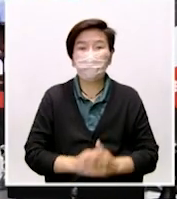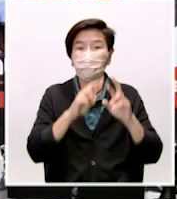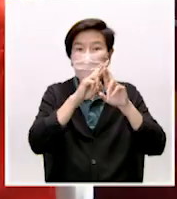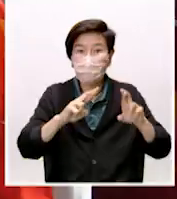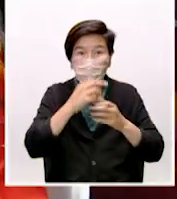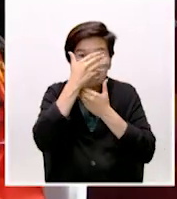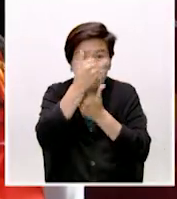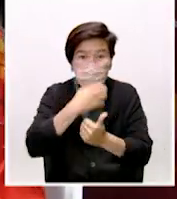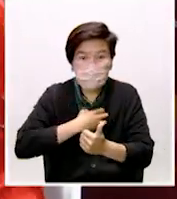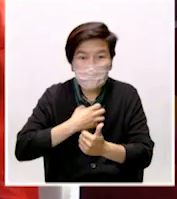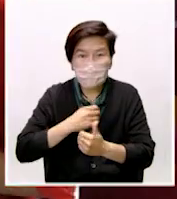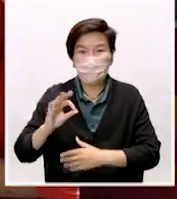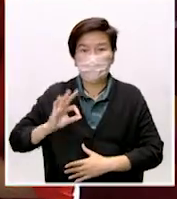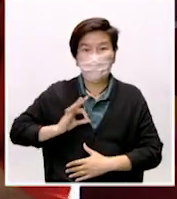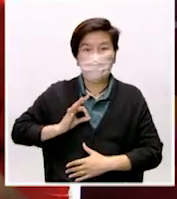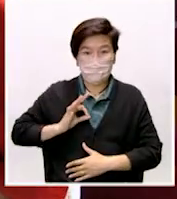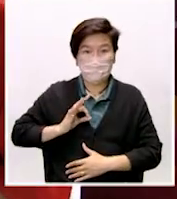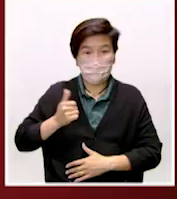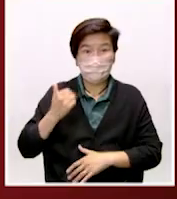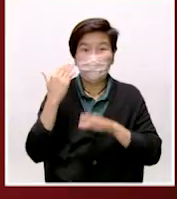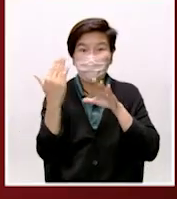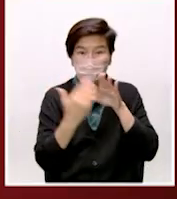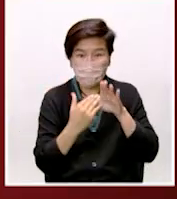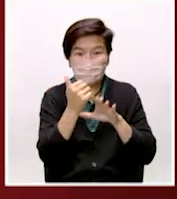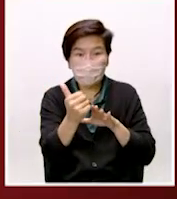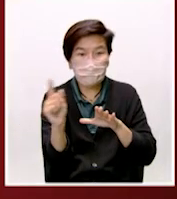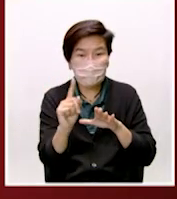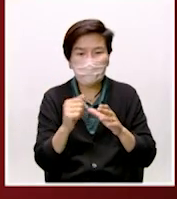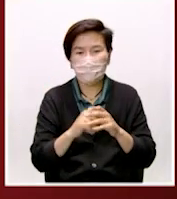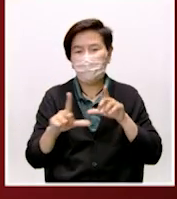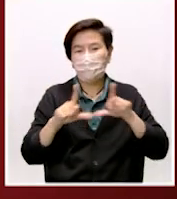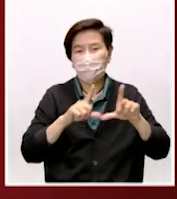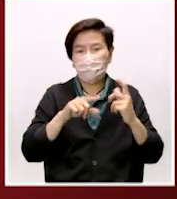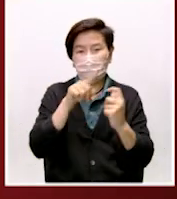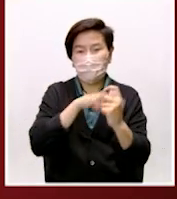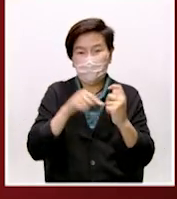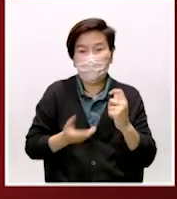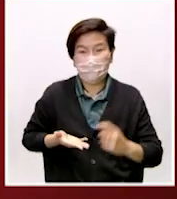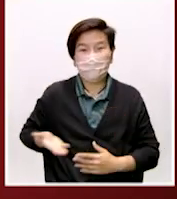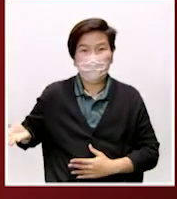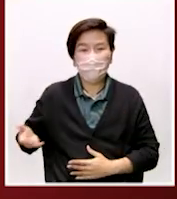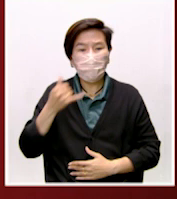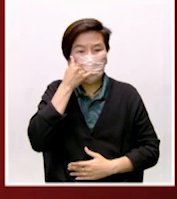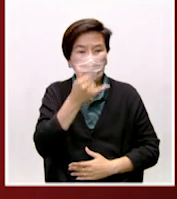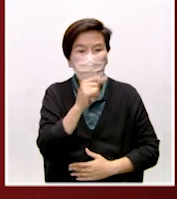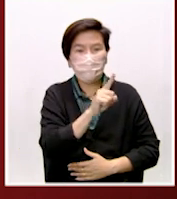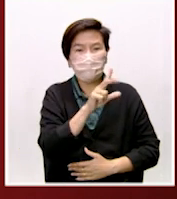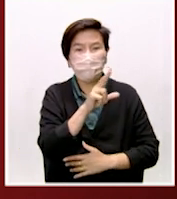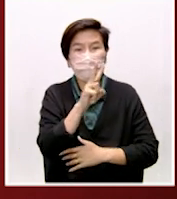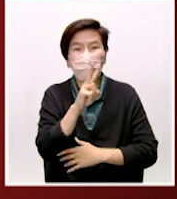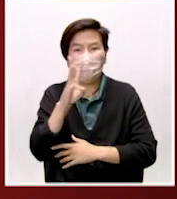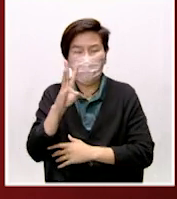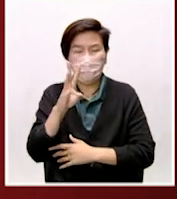าที่สนใจเข้าร่วมเป็นสมาชิก True Smart Merchant สามารถสมัครได้ที่ LINE @truesmartmerchant หรือโทร